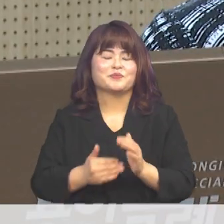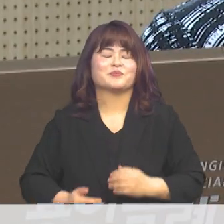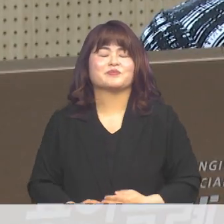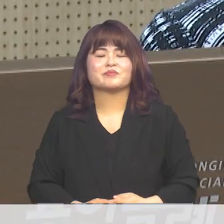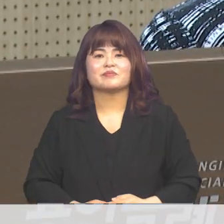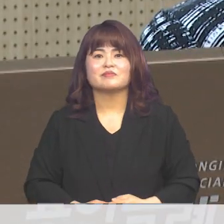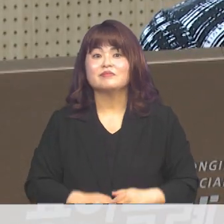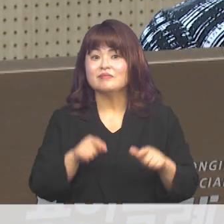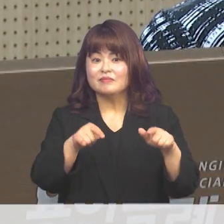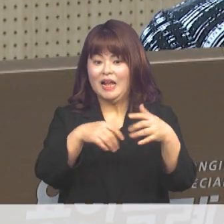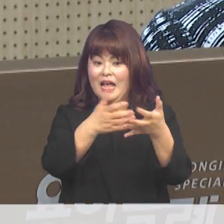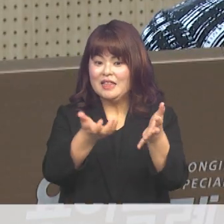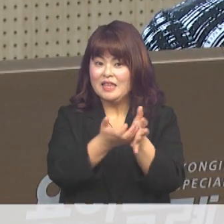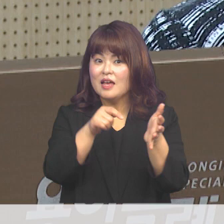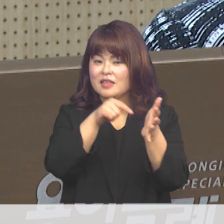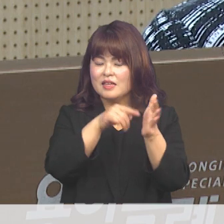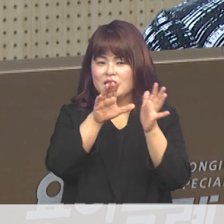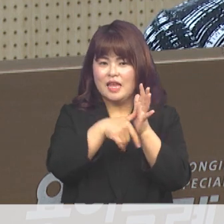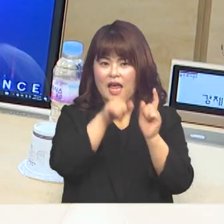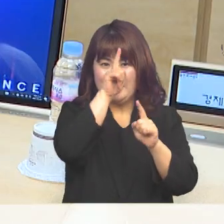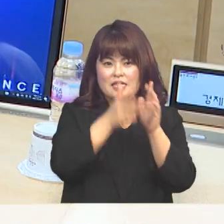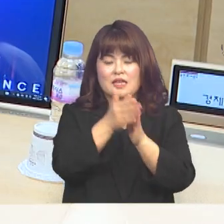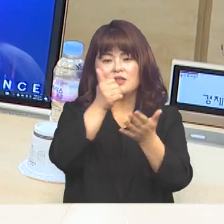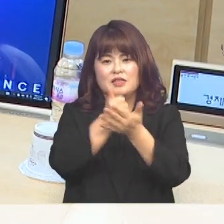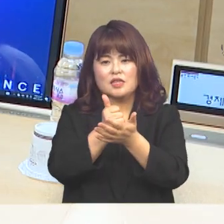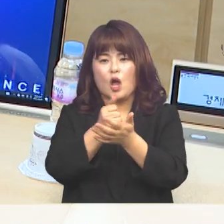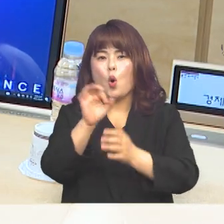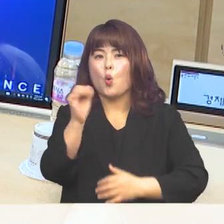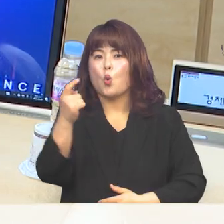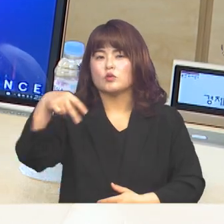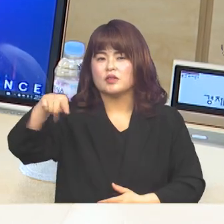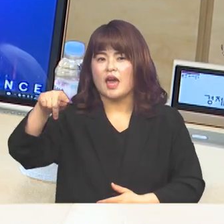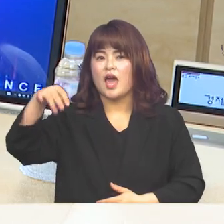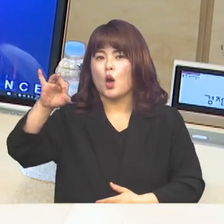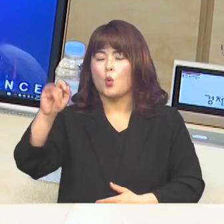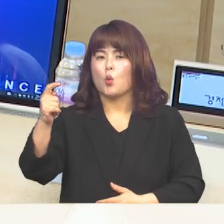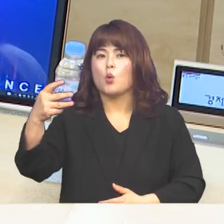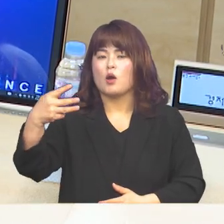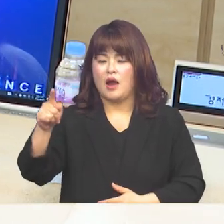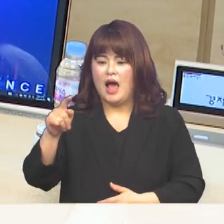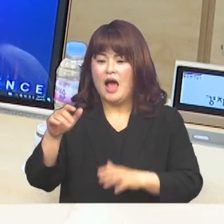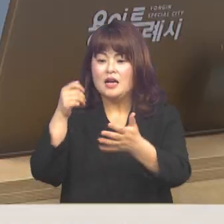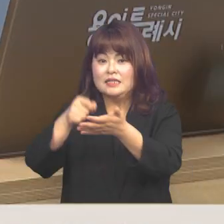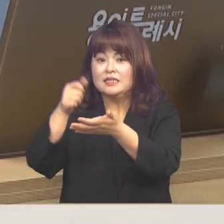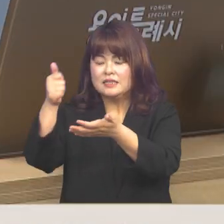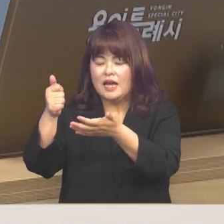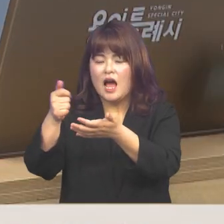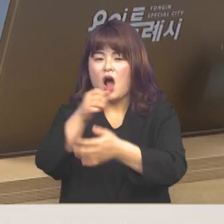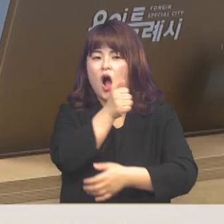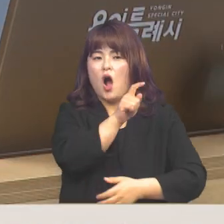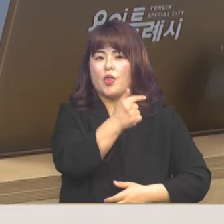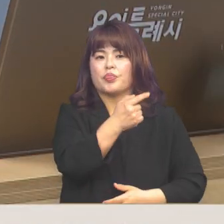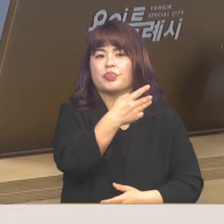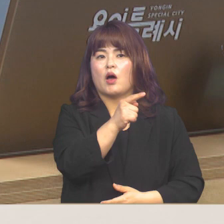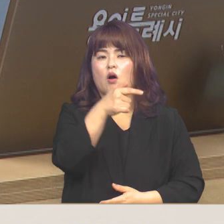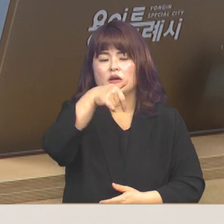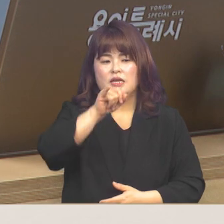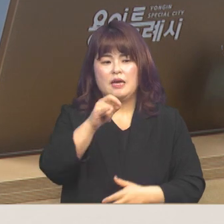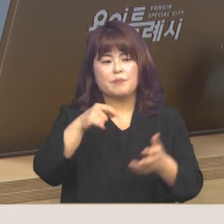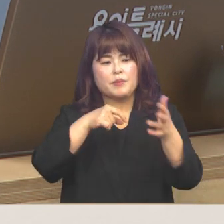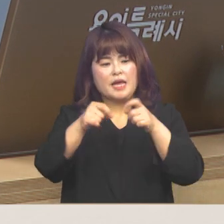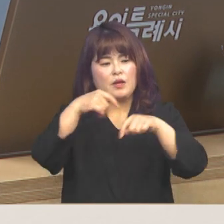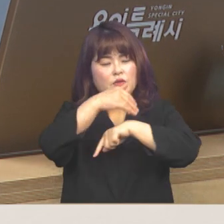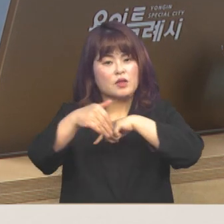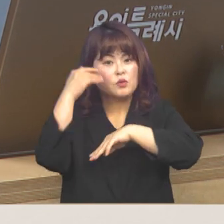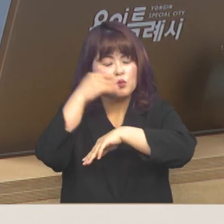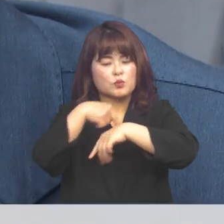간담회를 열었습니다. 간담회에는 이상일 시장, 셰릴 그리브 오세올라 카운티 의장, 헌터 킴 경제진흥원장